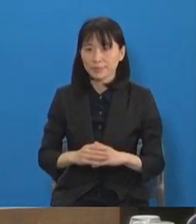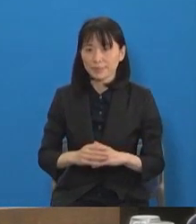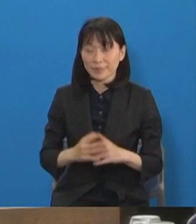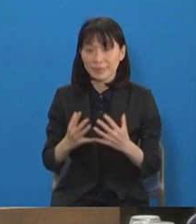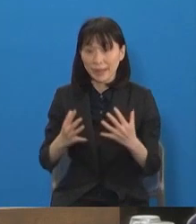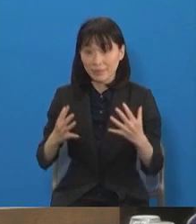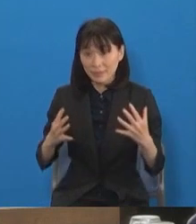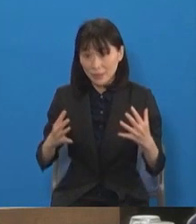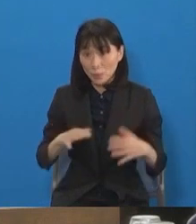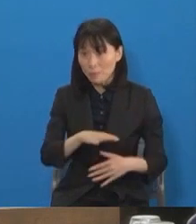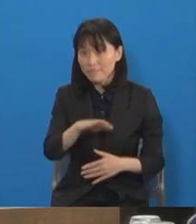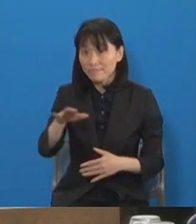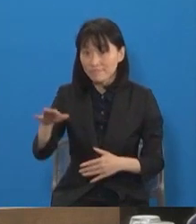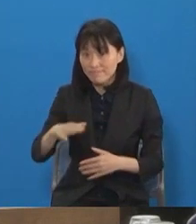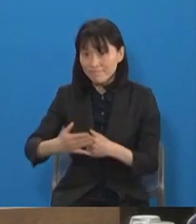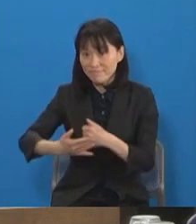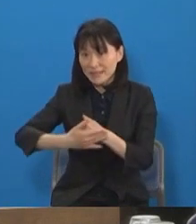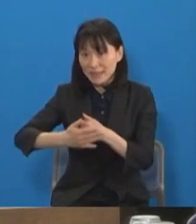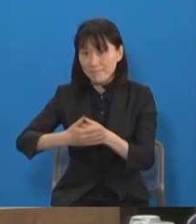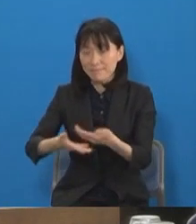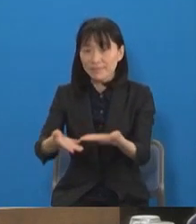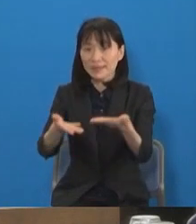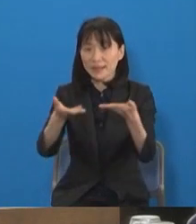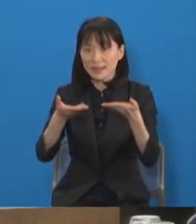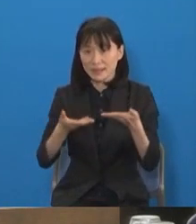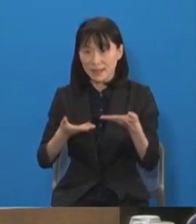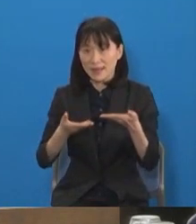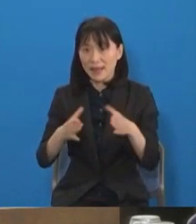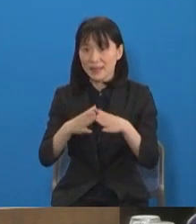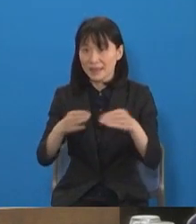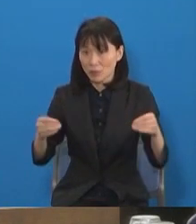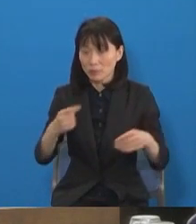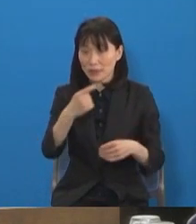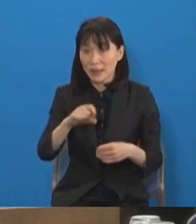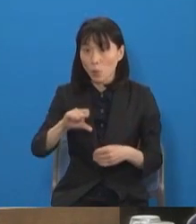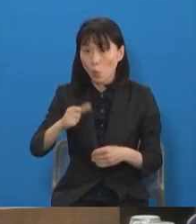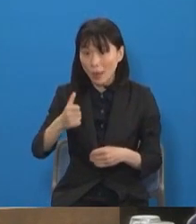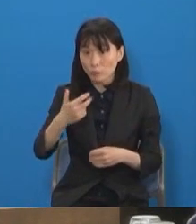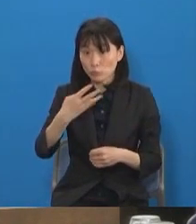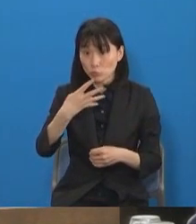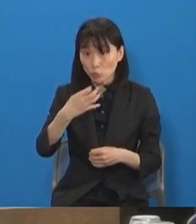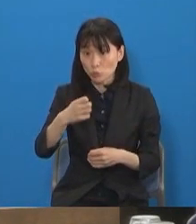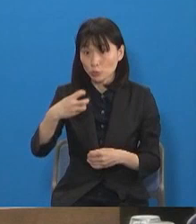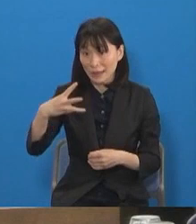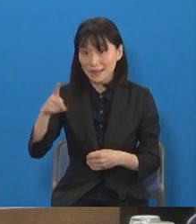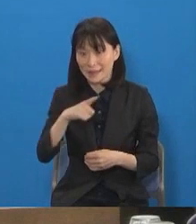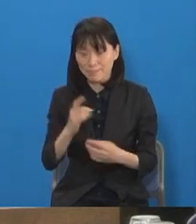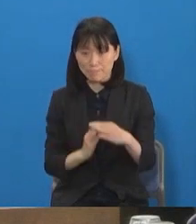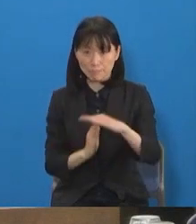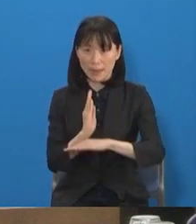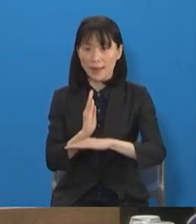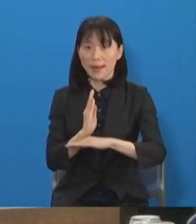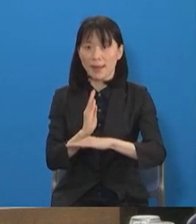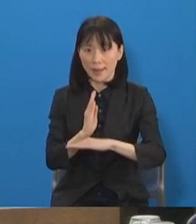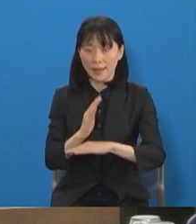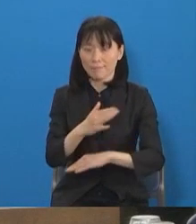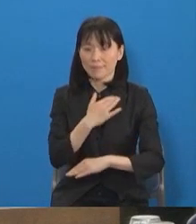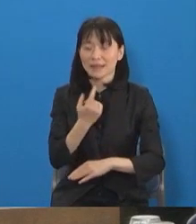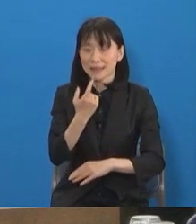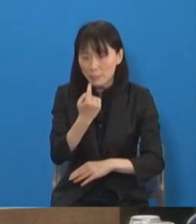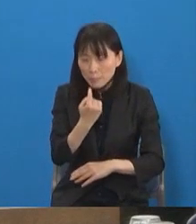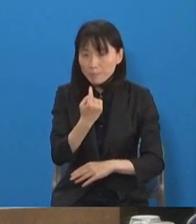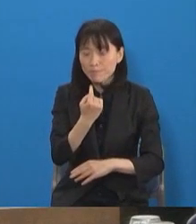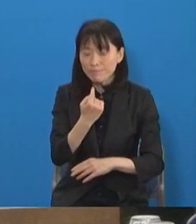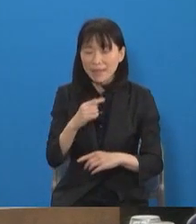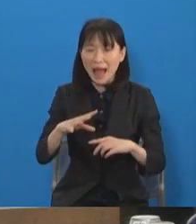くの皆様のご支援を賜り、全国で1543名が当選し、私も初当